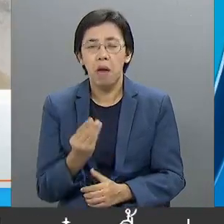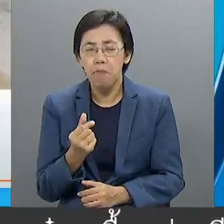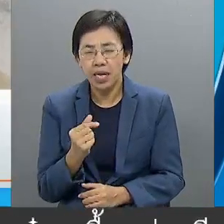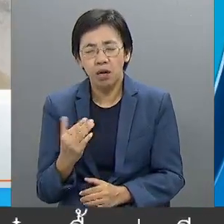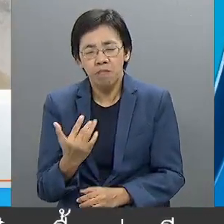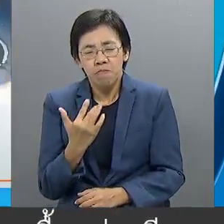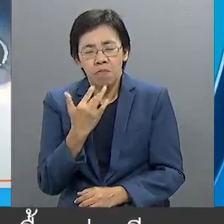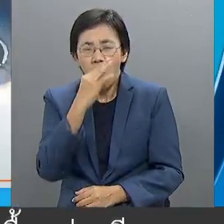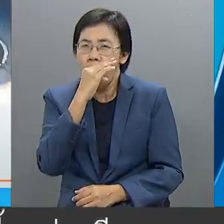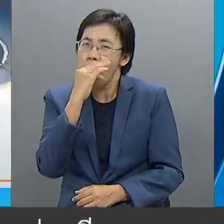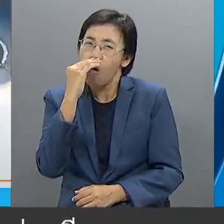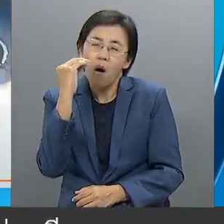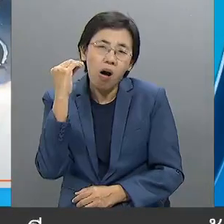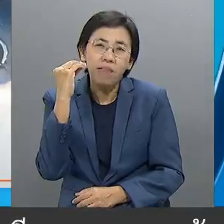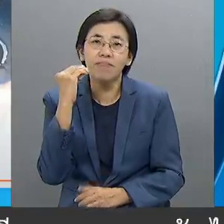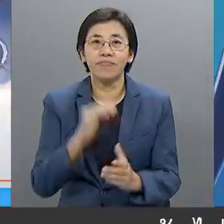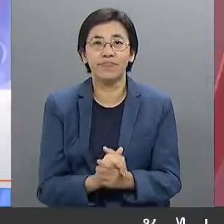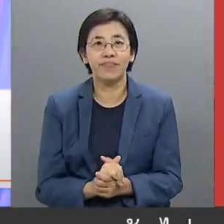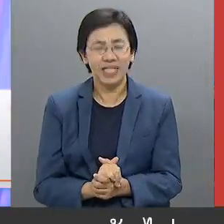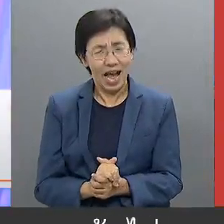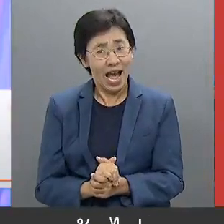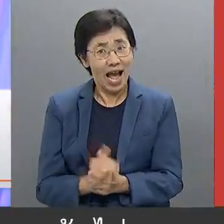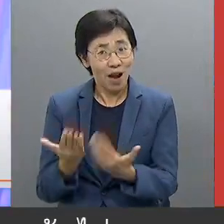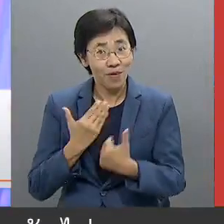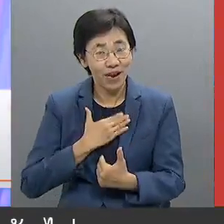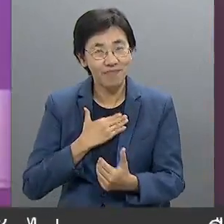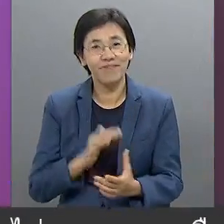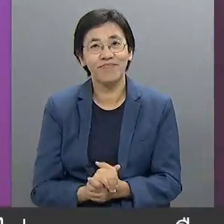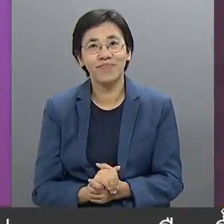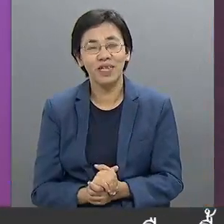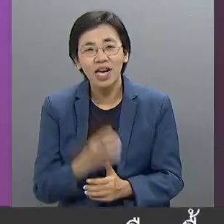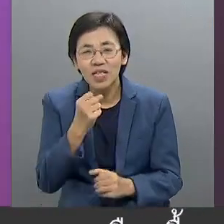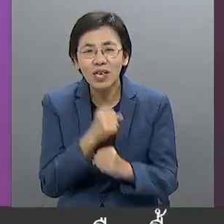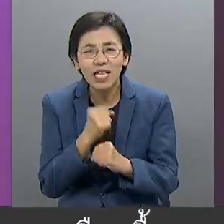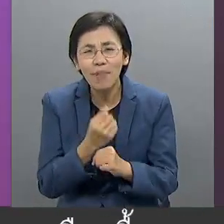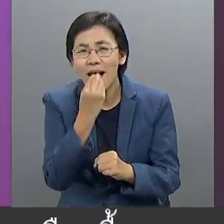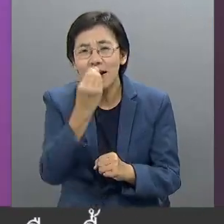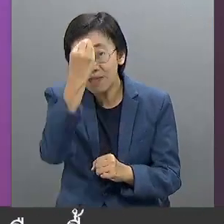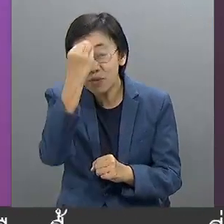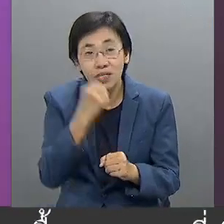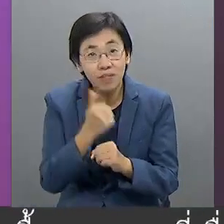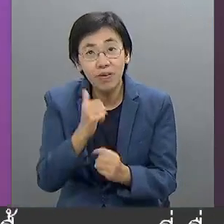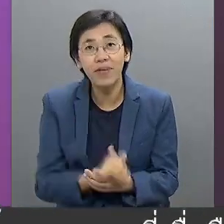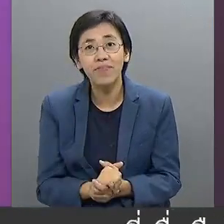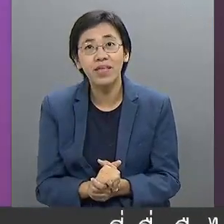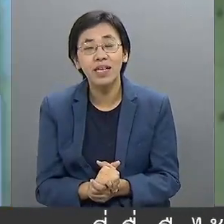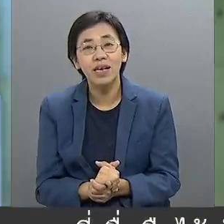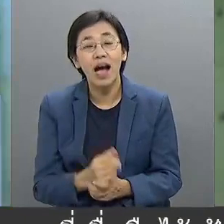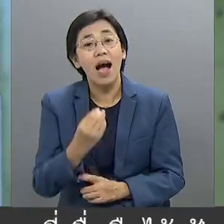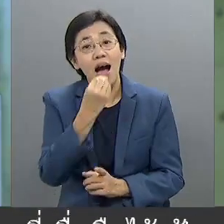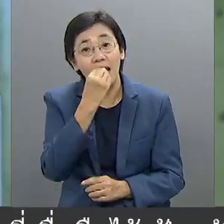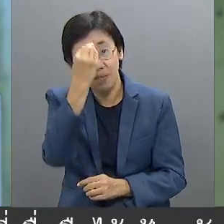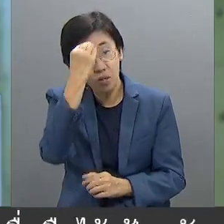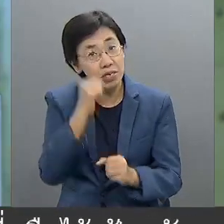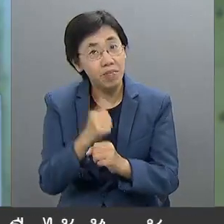ไปทำเป็น ต้องนำมาฝาก ได้เลย คุณลองทำเป็นเมนูเหมือนอาหารญี่ปุ่นที่คุณทำได้ไหม เป็นอุนิปู อุนิปูอ ่ ะ แต่ต้องเป็นแบบสุกนะถ้